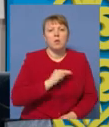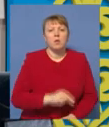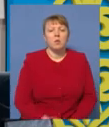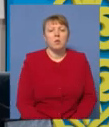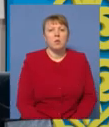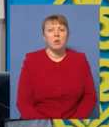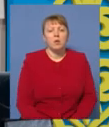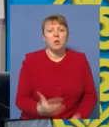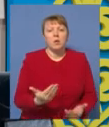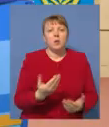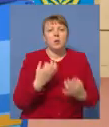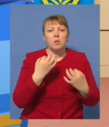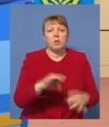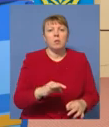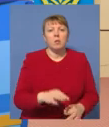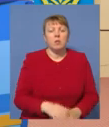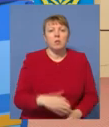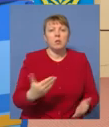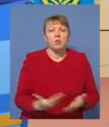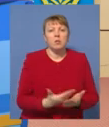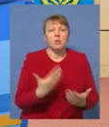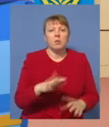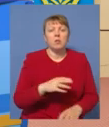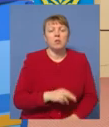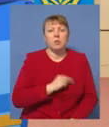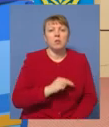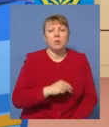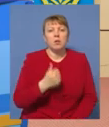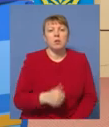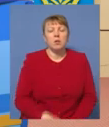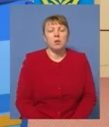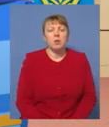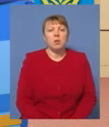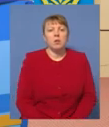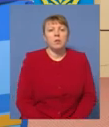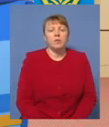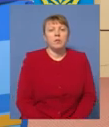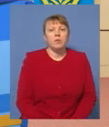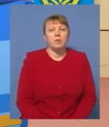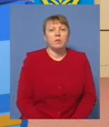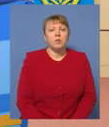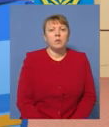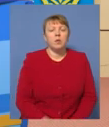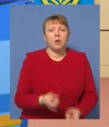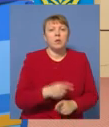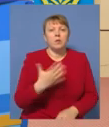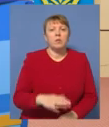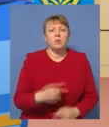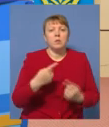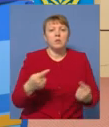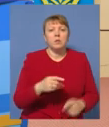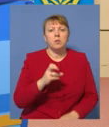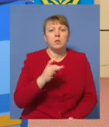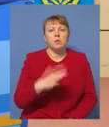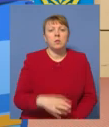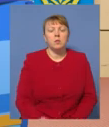Нет, сейчас уже личный прием уже был возобновлен. Наладилось. Да, наладился. Угу. Раньше, да, мы применяли различные